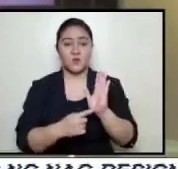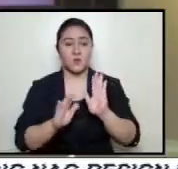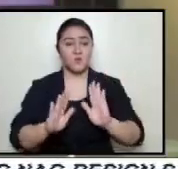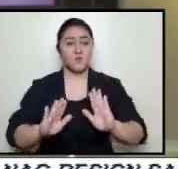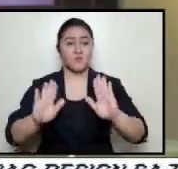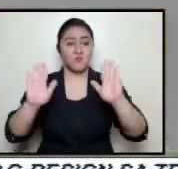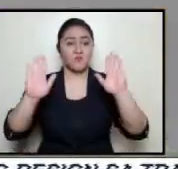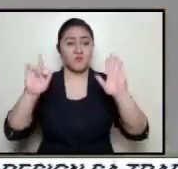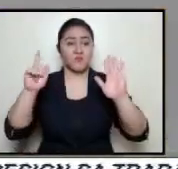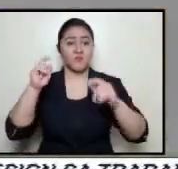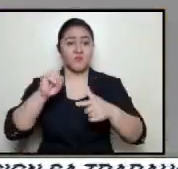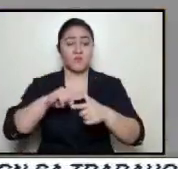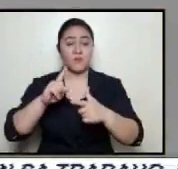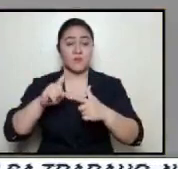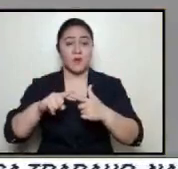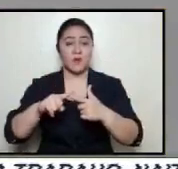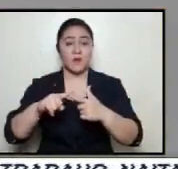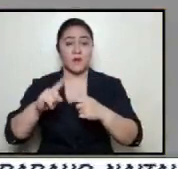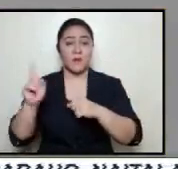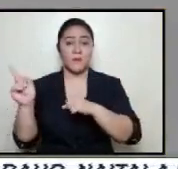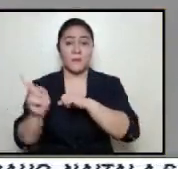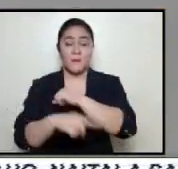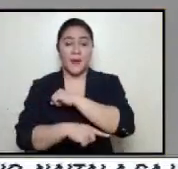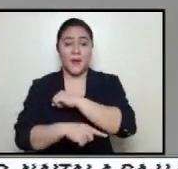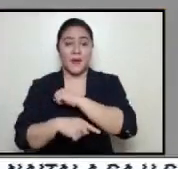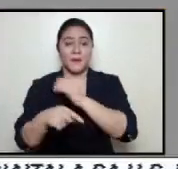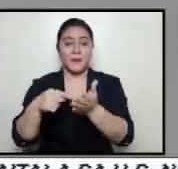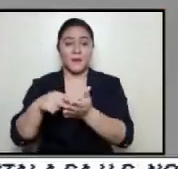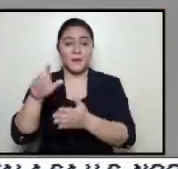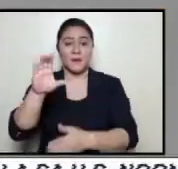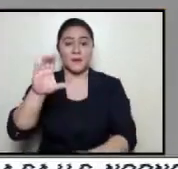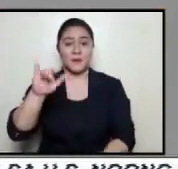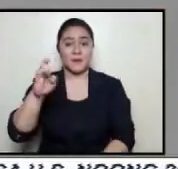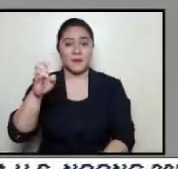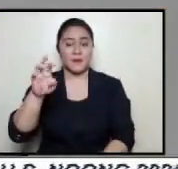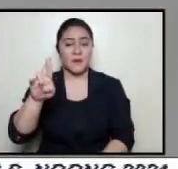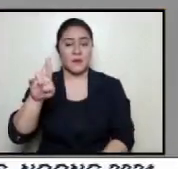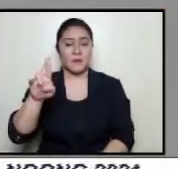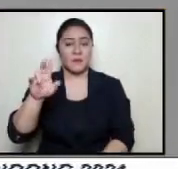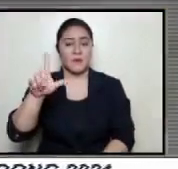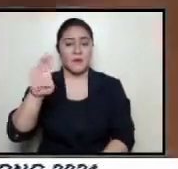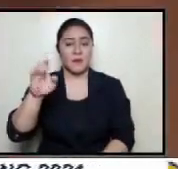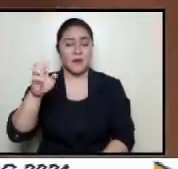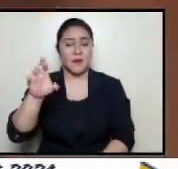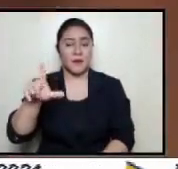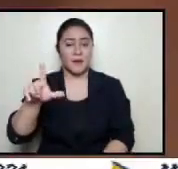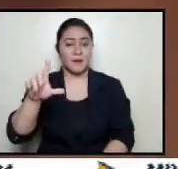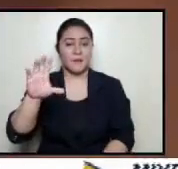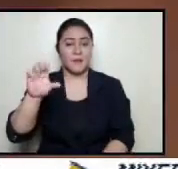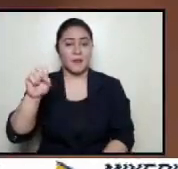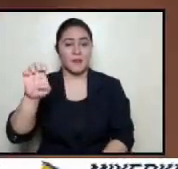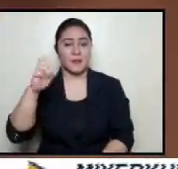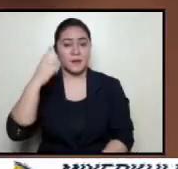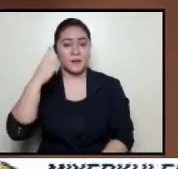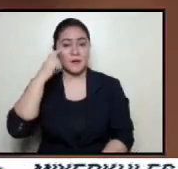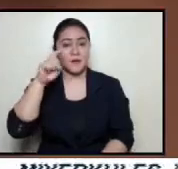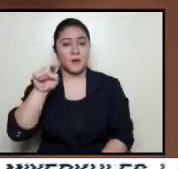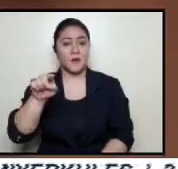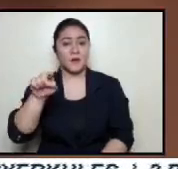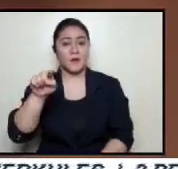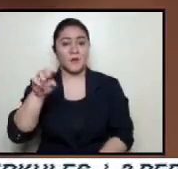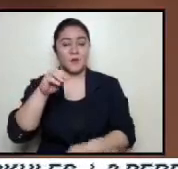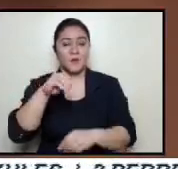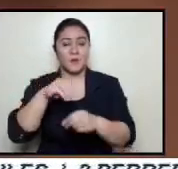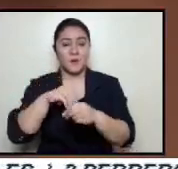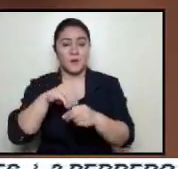na. I-recognize sa cyber libel case na isinampa ni Drivers United for Mass Progress and